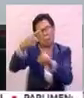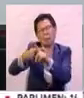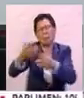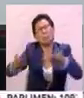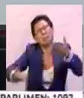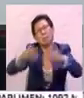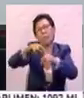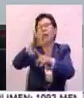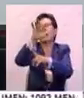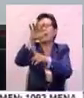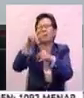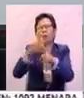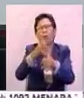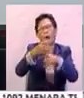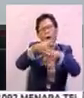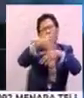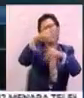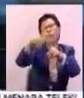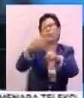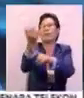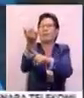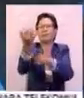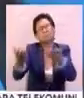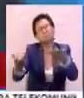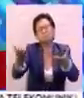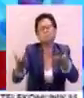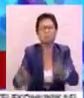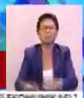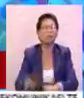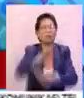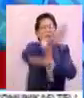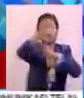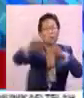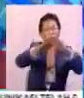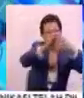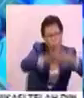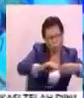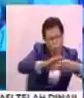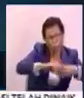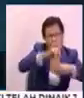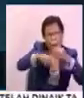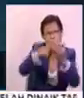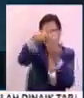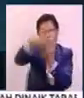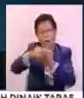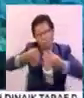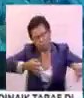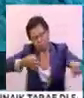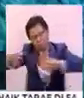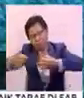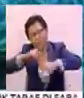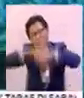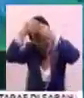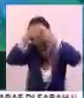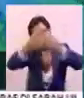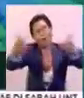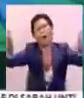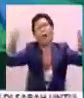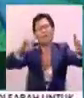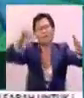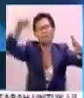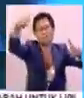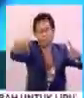probably in May, if not early June. Segala perincian mengenai program ini diperjelas ketika pengumuman dibuat